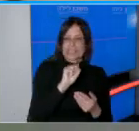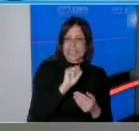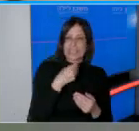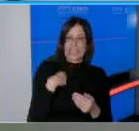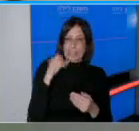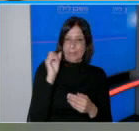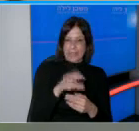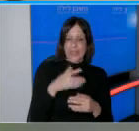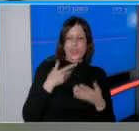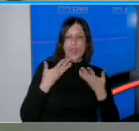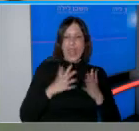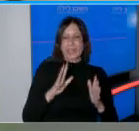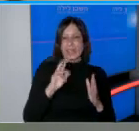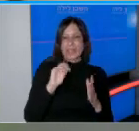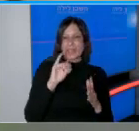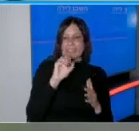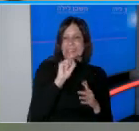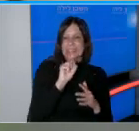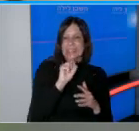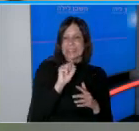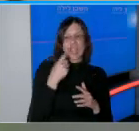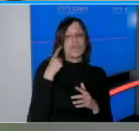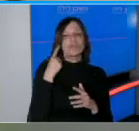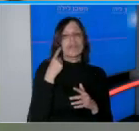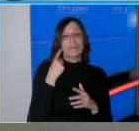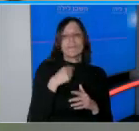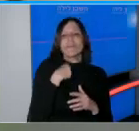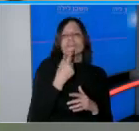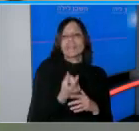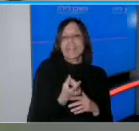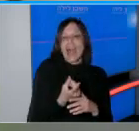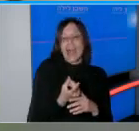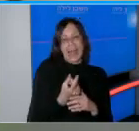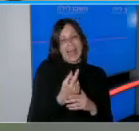אני הגעתי, נולדתי בניס. לא, התכוונתי שלא שומעים את המבטא.